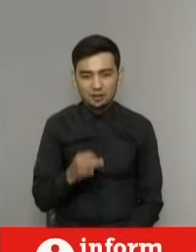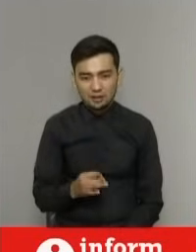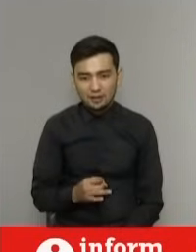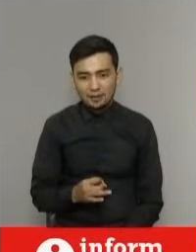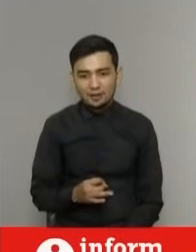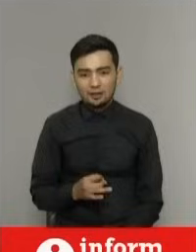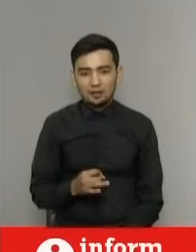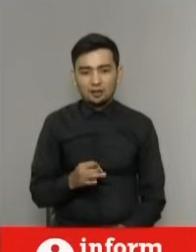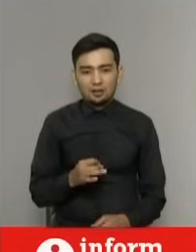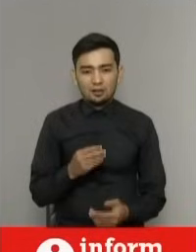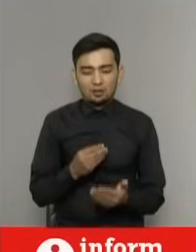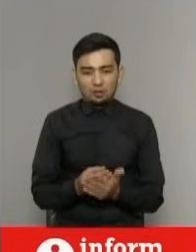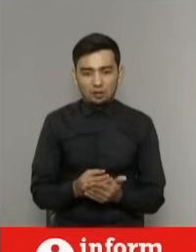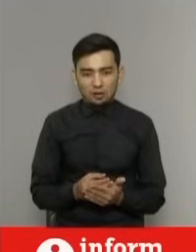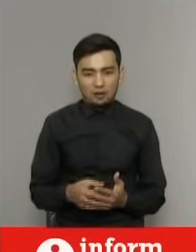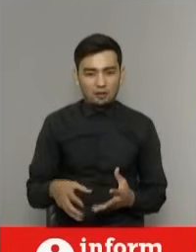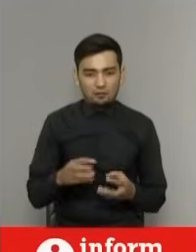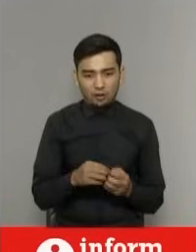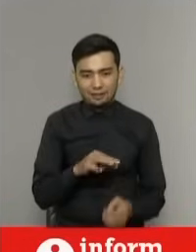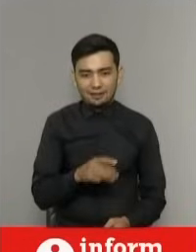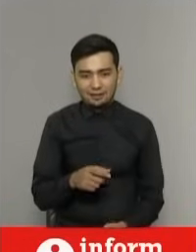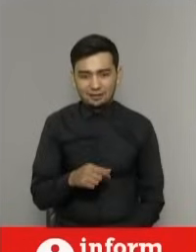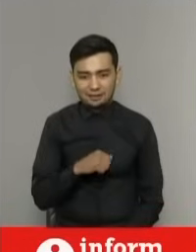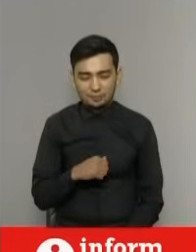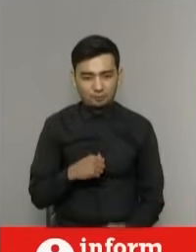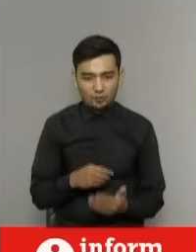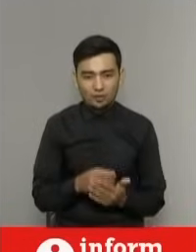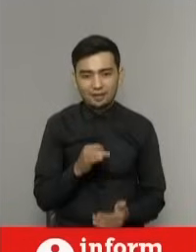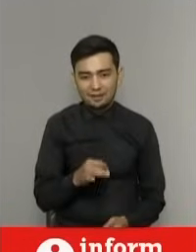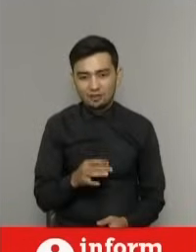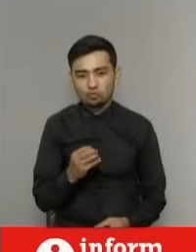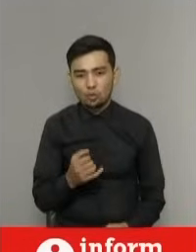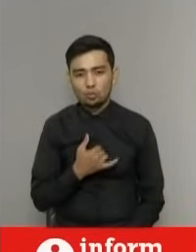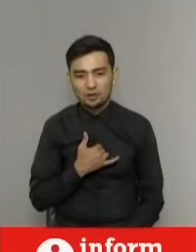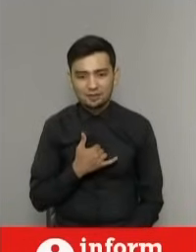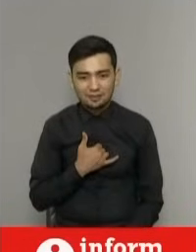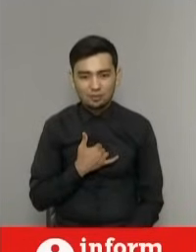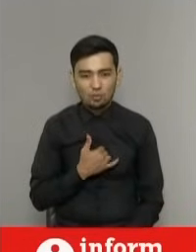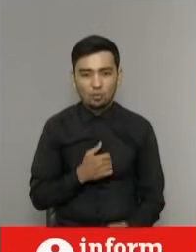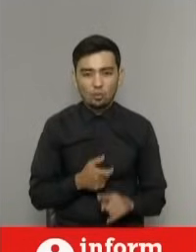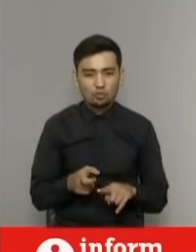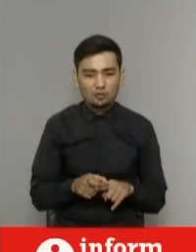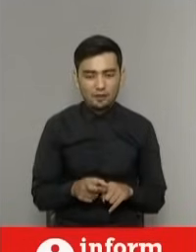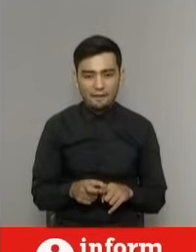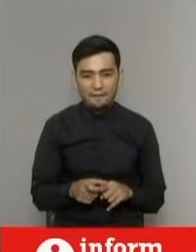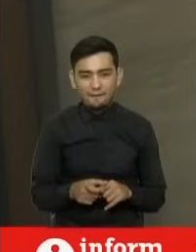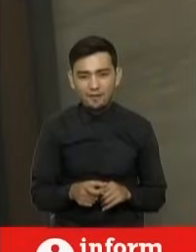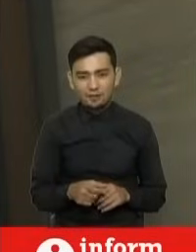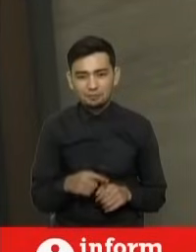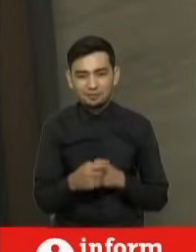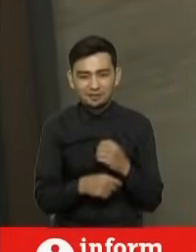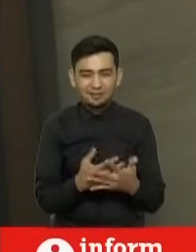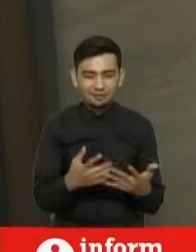тому, что слишком дорогое тенге, и при этом у нас очень высокая себестоимость производства.